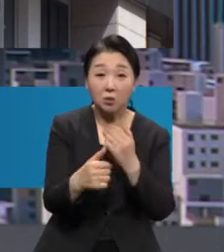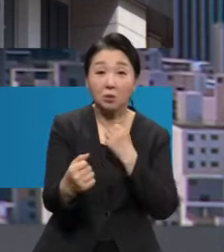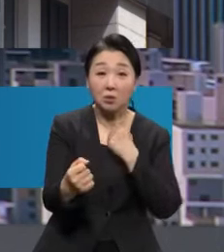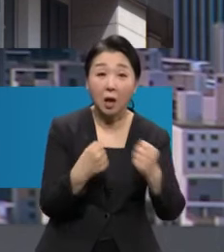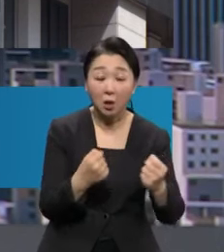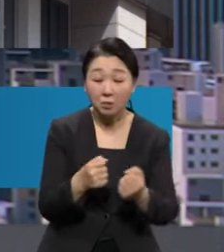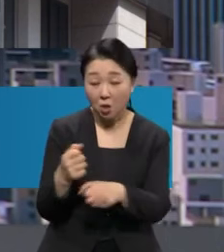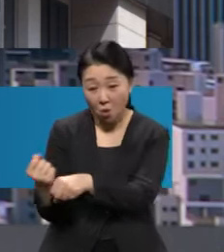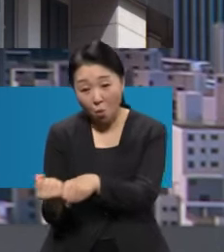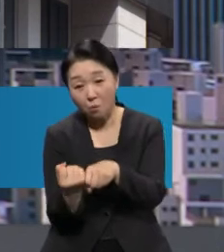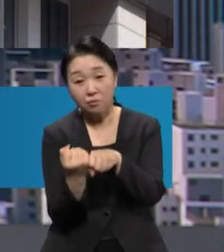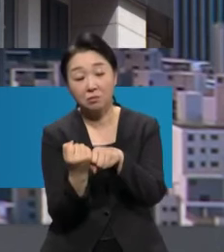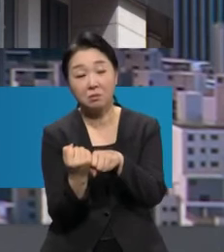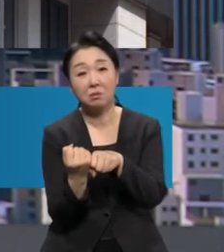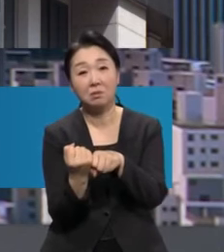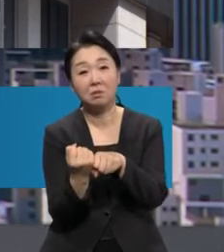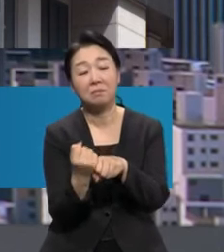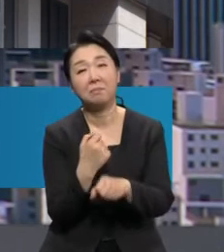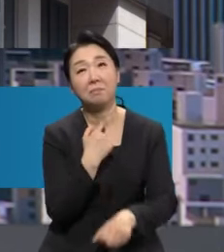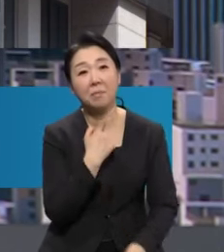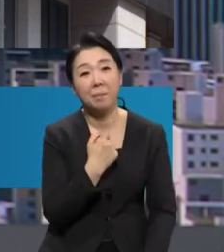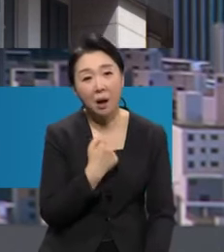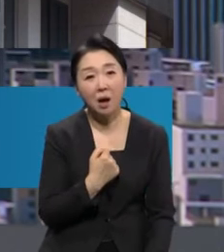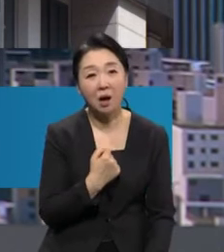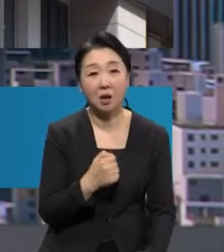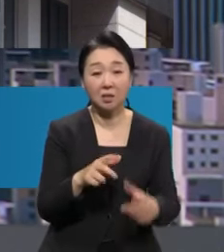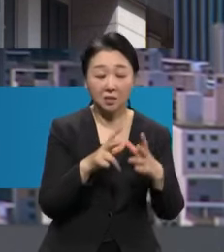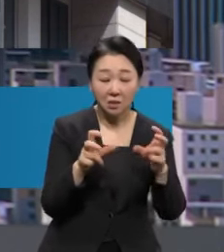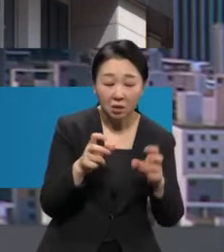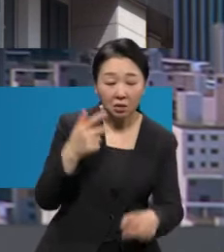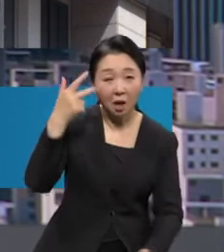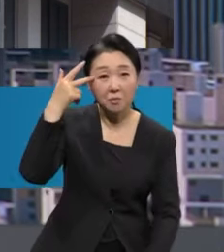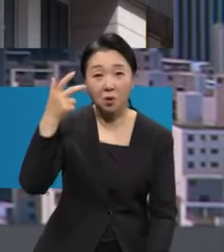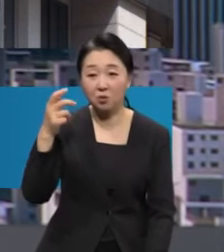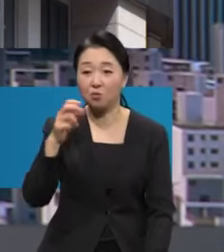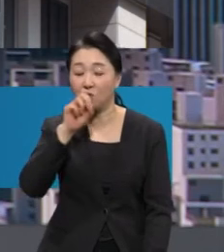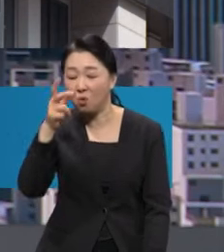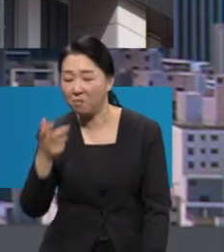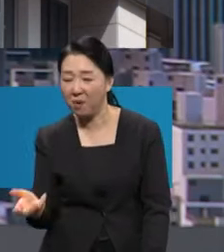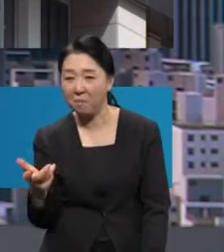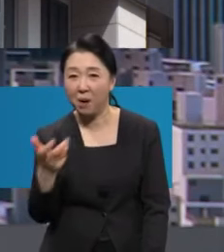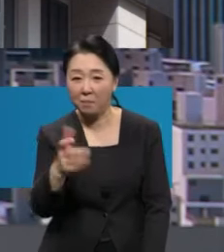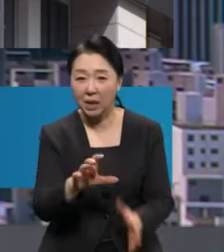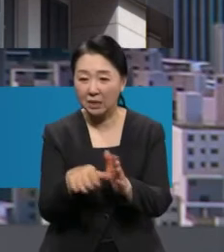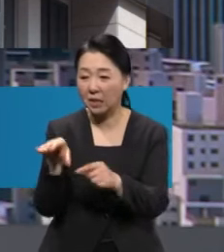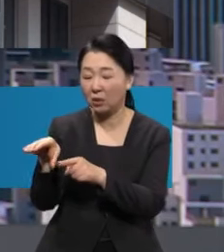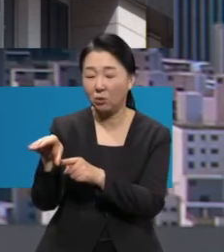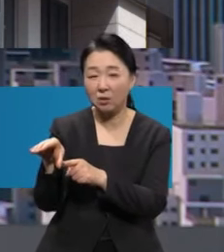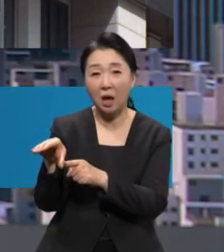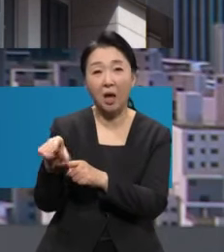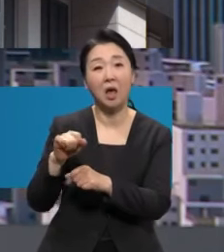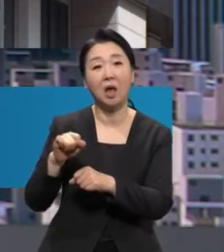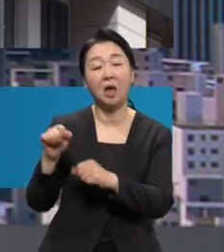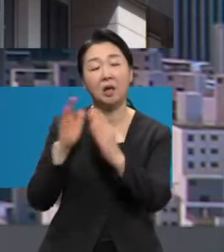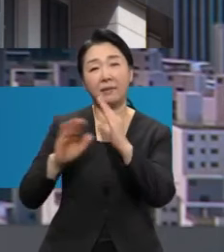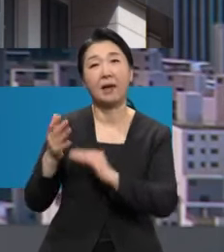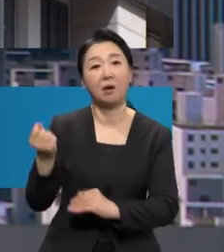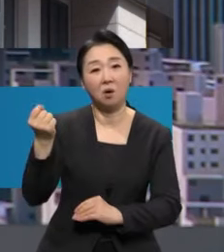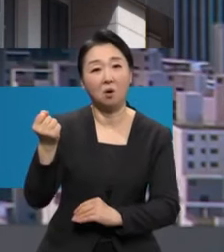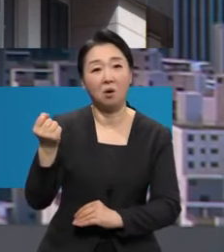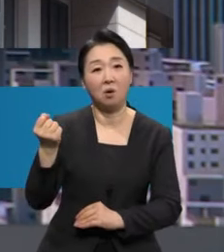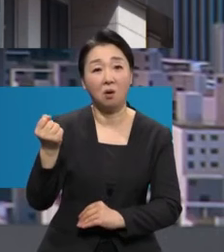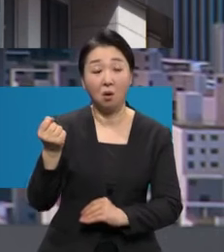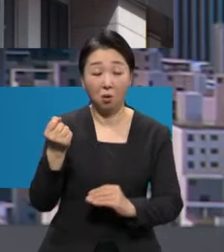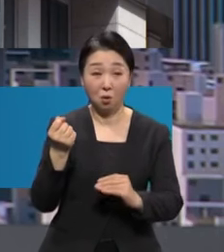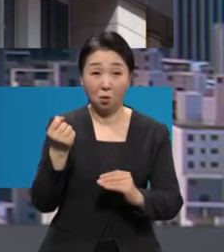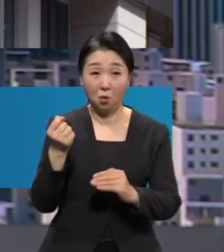치어 다녔습니다 성남에서 여주로 또 용인으로 이동할 땐 관용차를 동원했습니다 교육원 측은 동아리